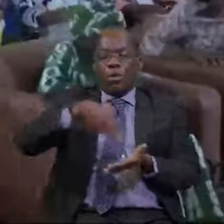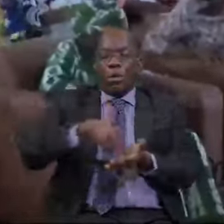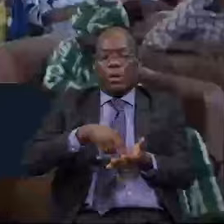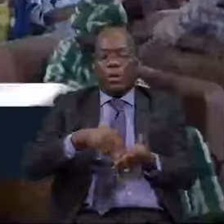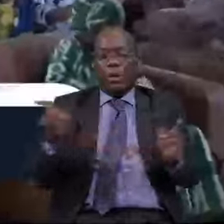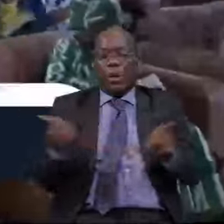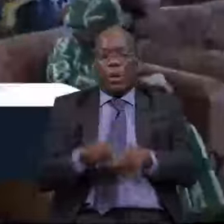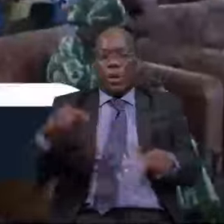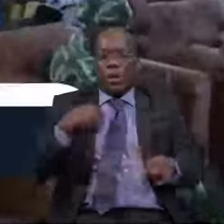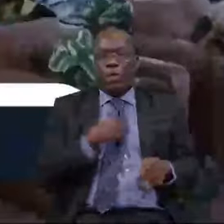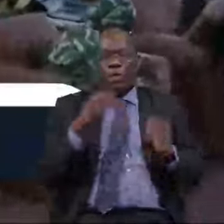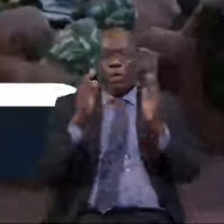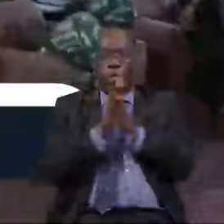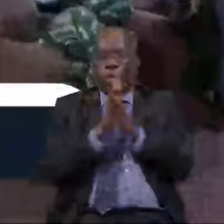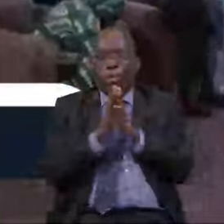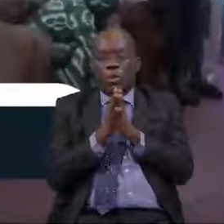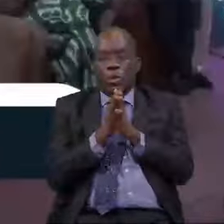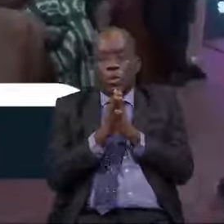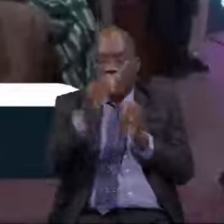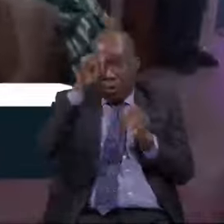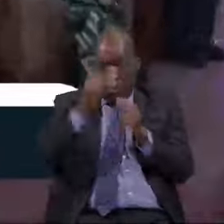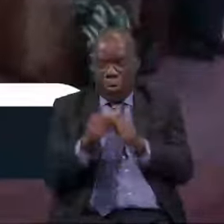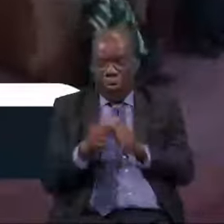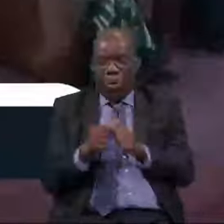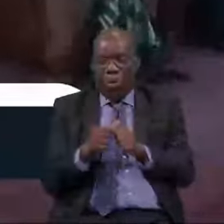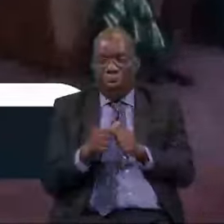et prions le Seigneur. Rappelez-vous,